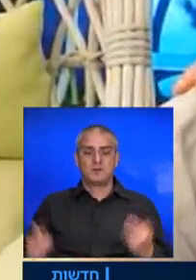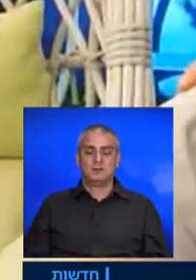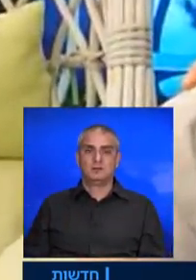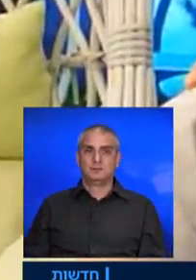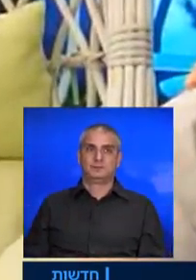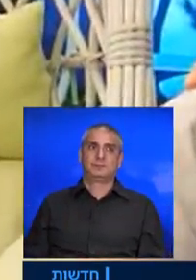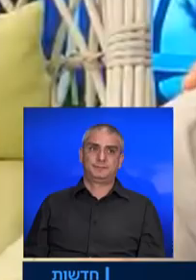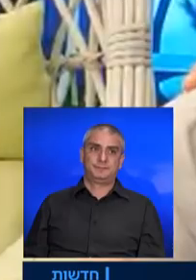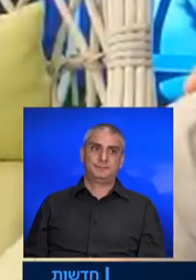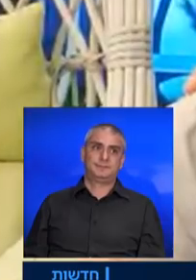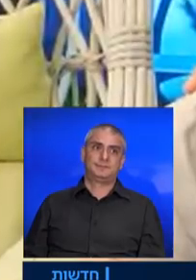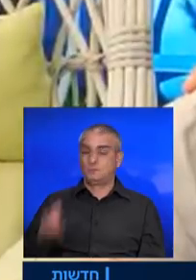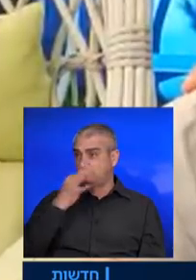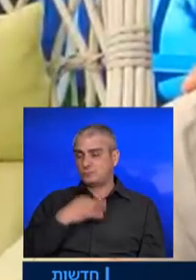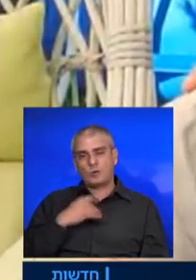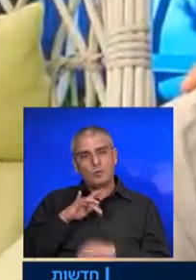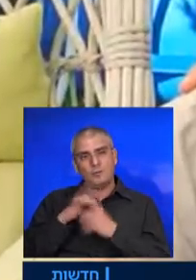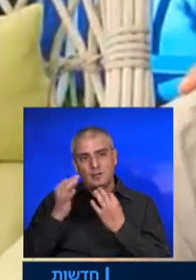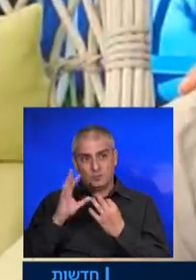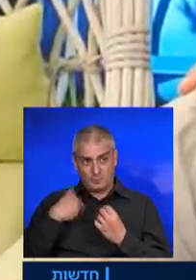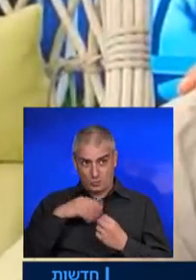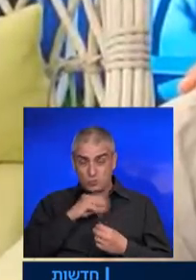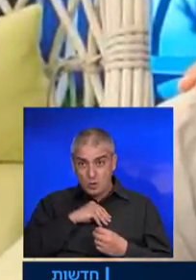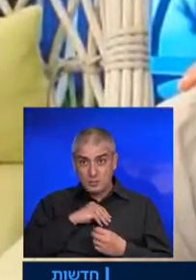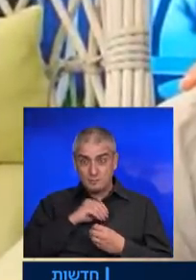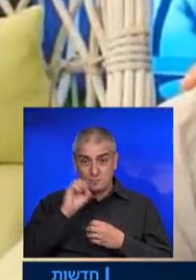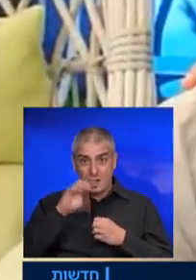שאלו אותנו ככה בעדינות, האם אנחנו מוכנים לתרום איברים.